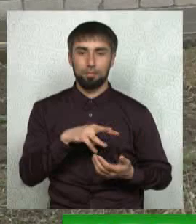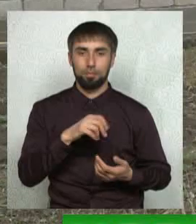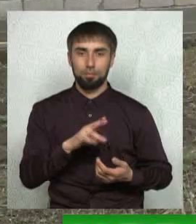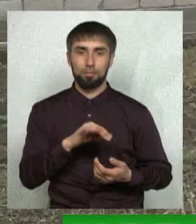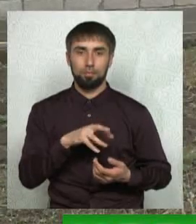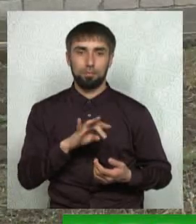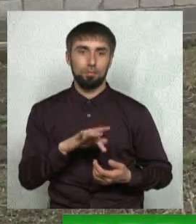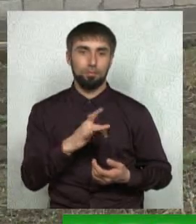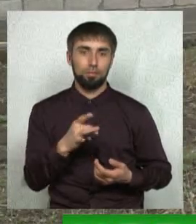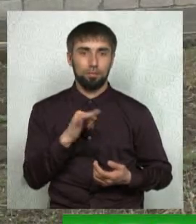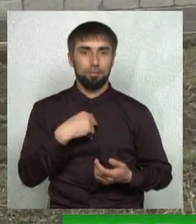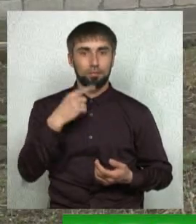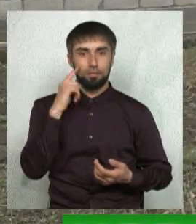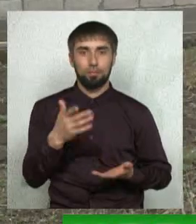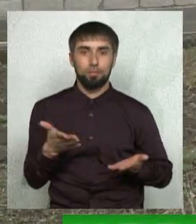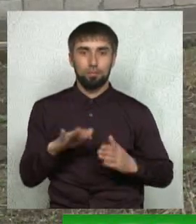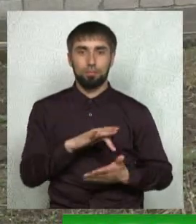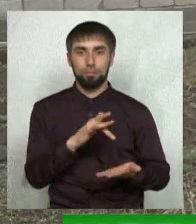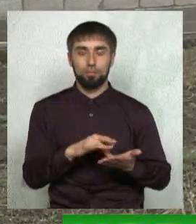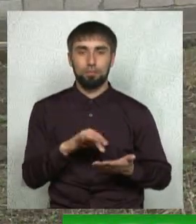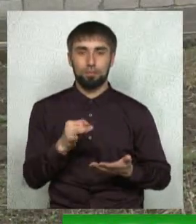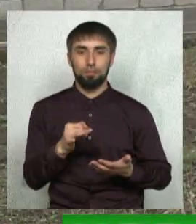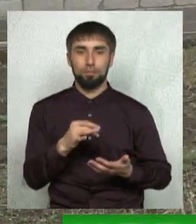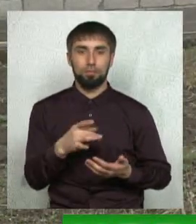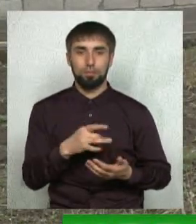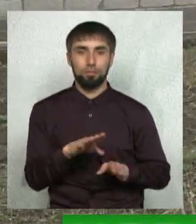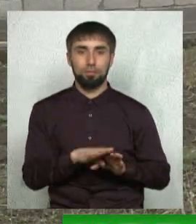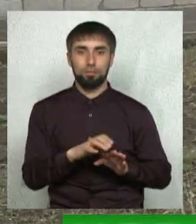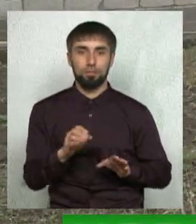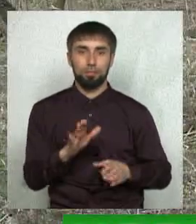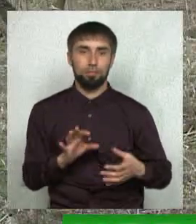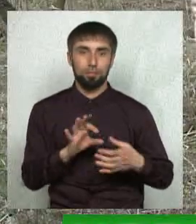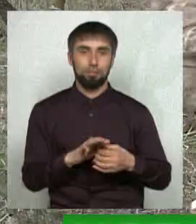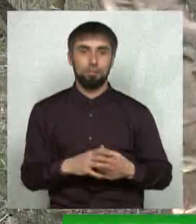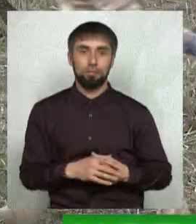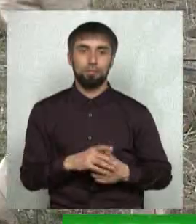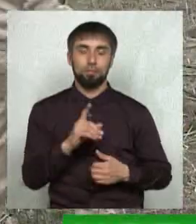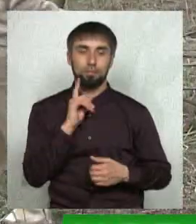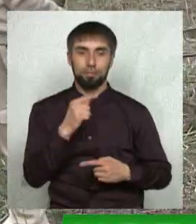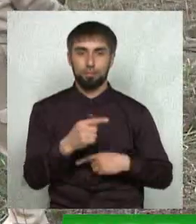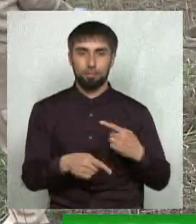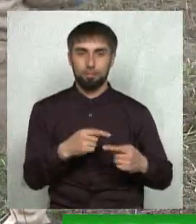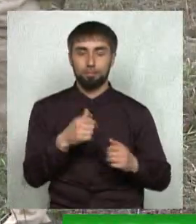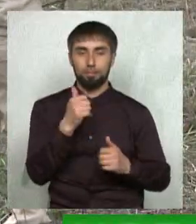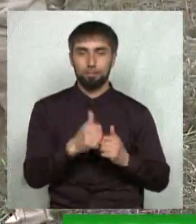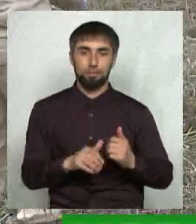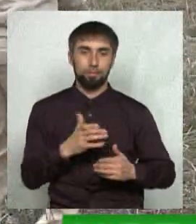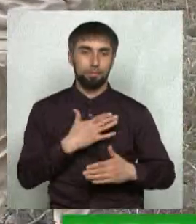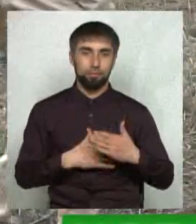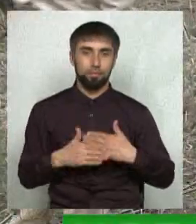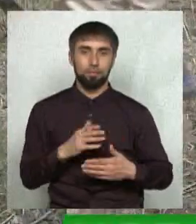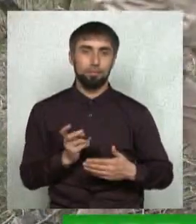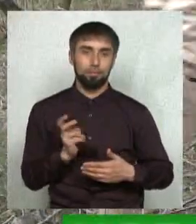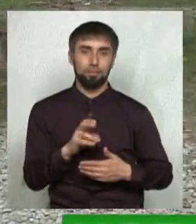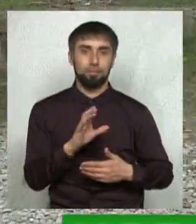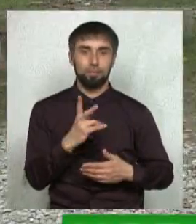Малгобекский район. Но я думаю, что и остальные города и районы тоже подключатся. Молодое поколение всегда с радостью приходит на